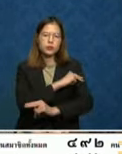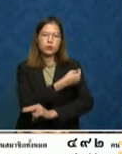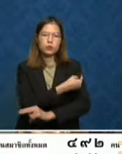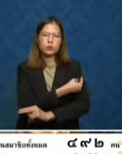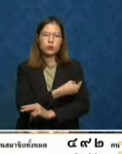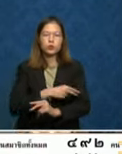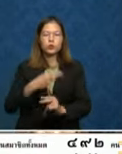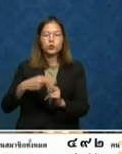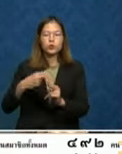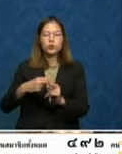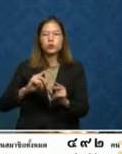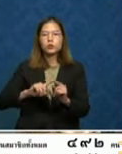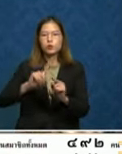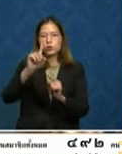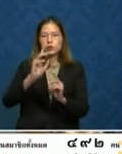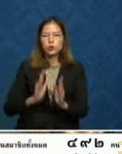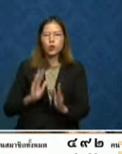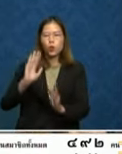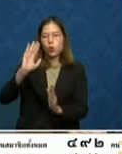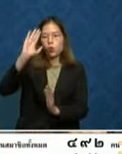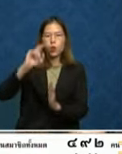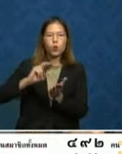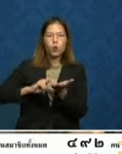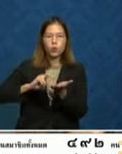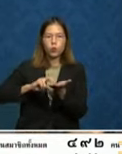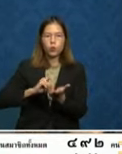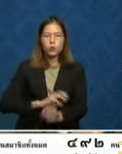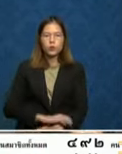กนกวงตงาขอพรับรองด้วย